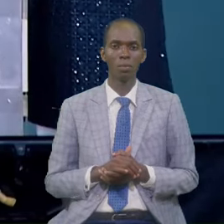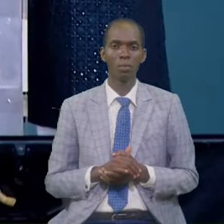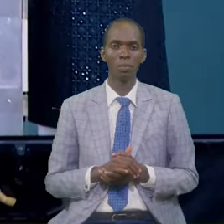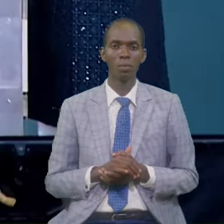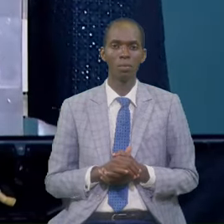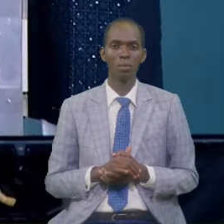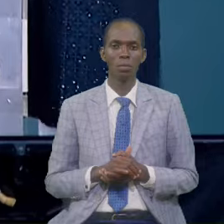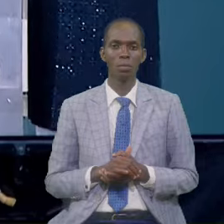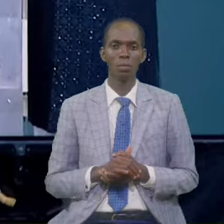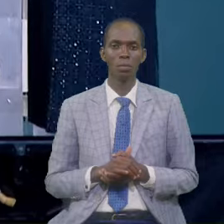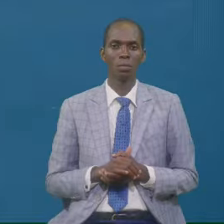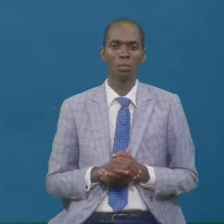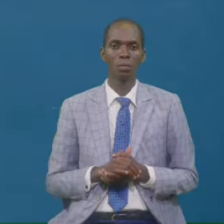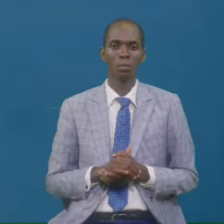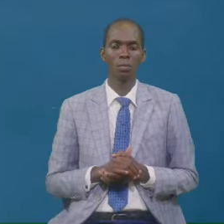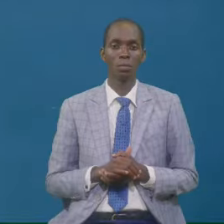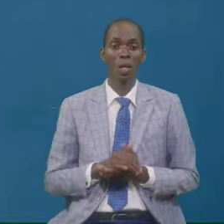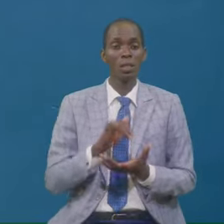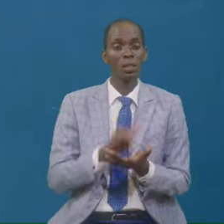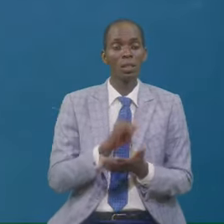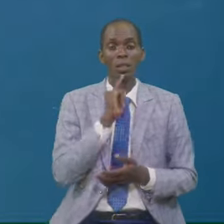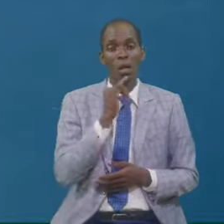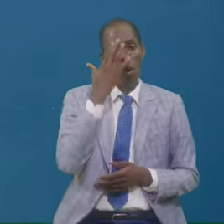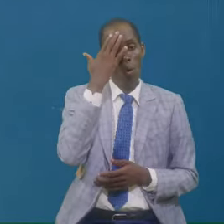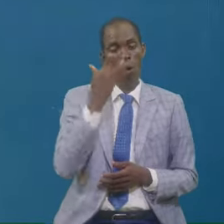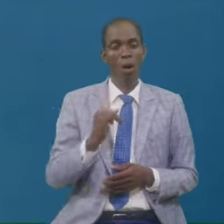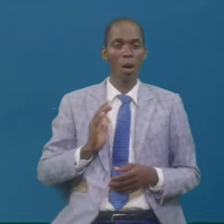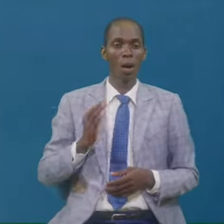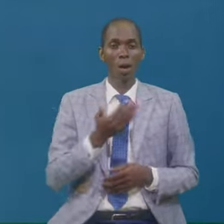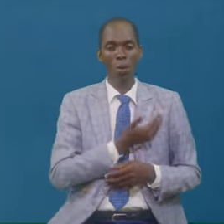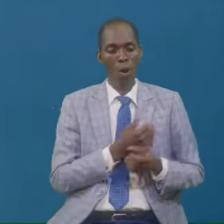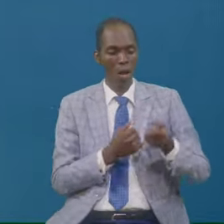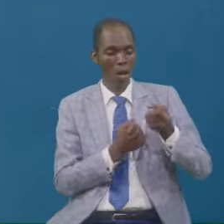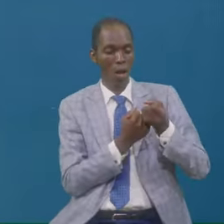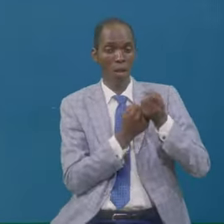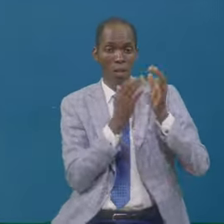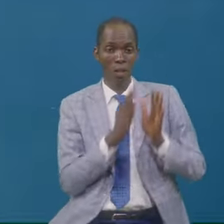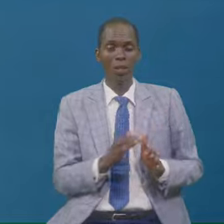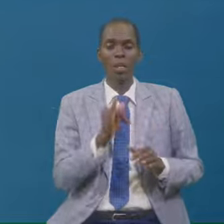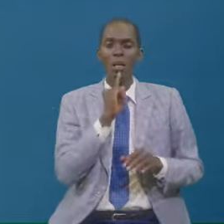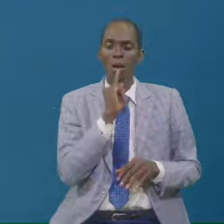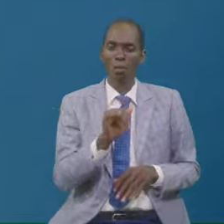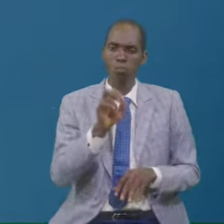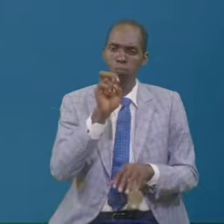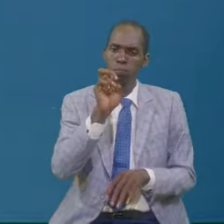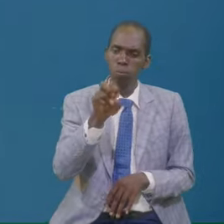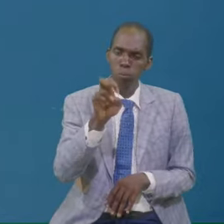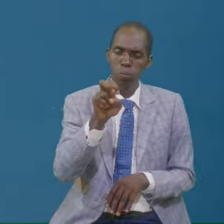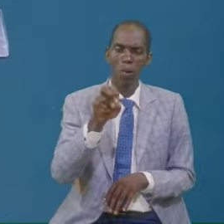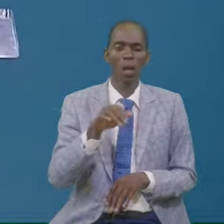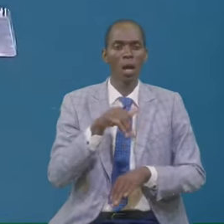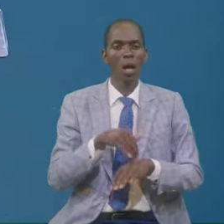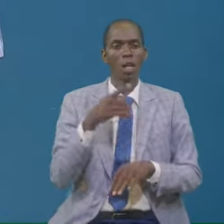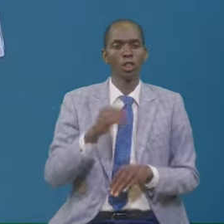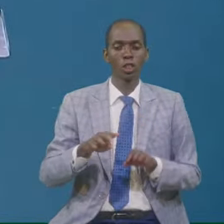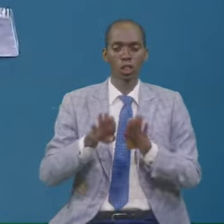వారు దాటించలేరు. That's why our advocate is knocking at the door of your heart. అందుచేతనే ఈ న్యాయవాది మీ హృదయం